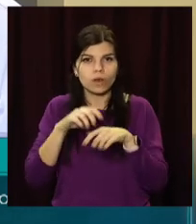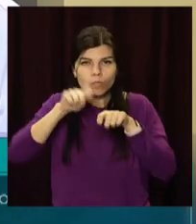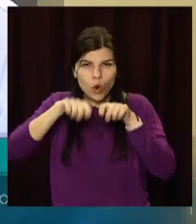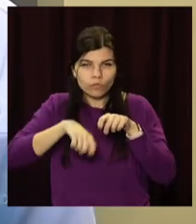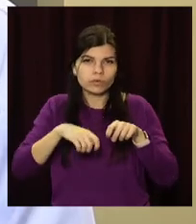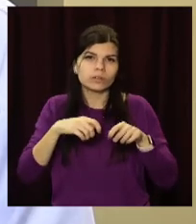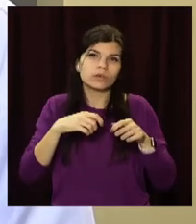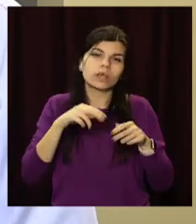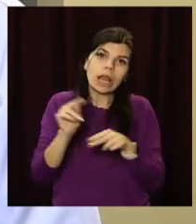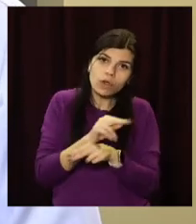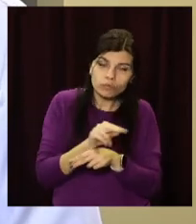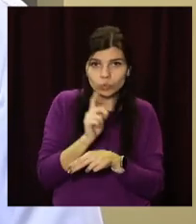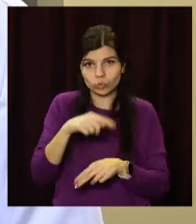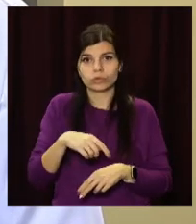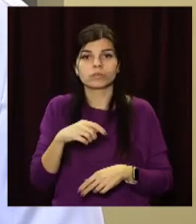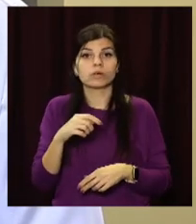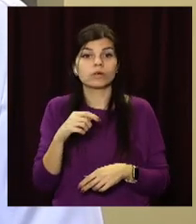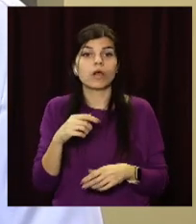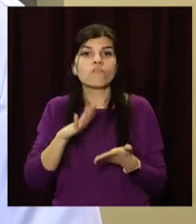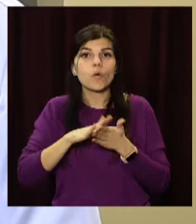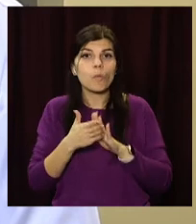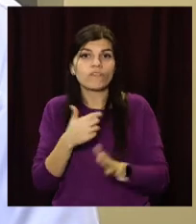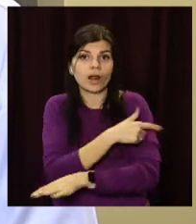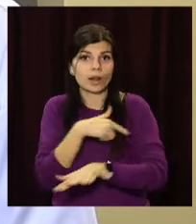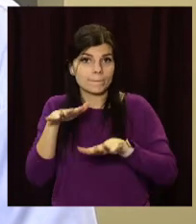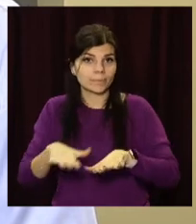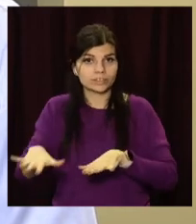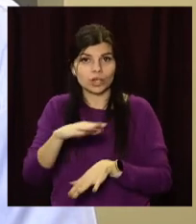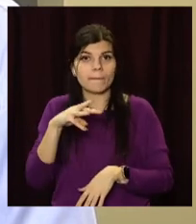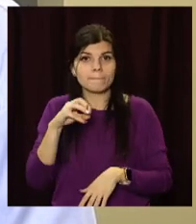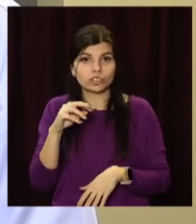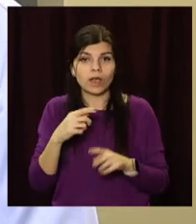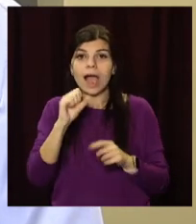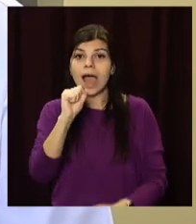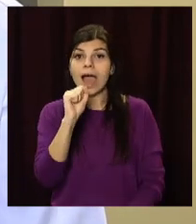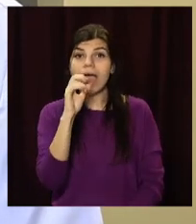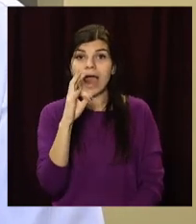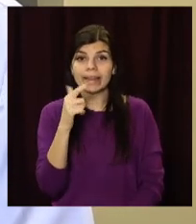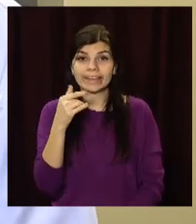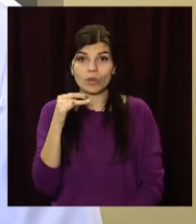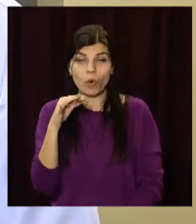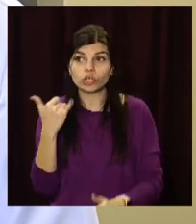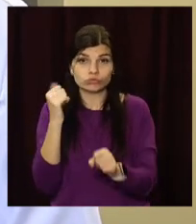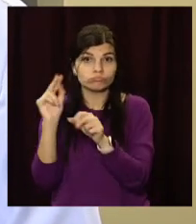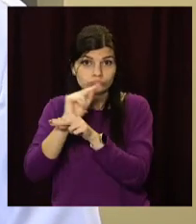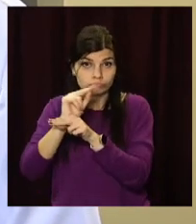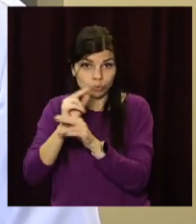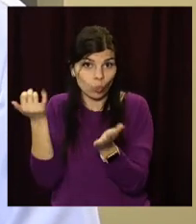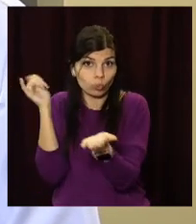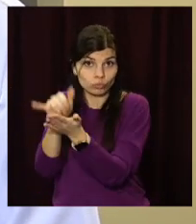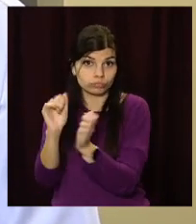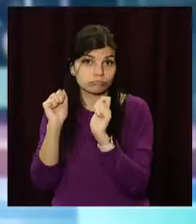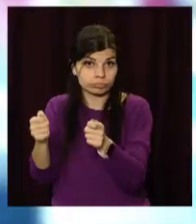діагностичних і лікувальних заходів в умовах лікарні імені Мечникова. Цей ангіограф зараз наразі монтується, приміщення